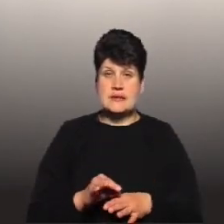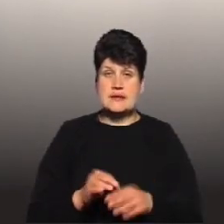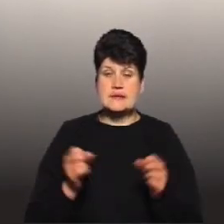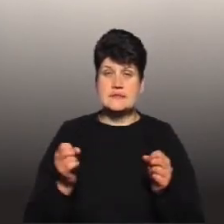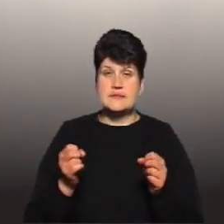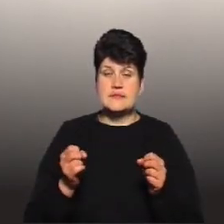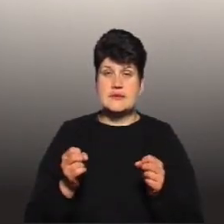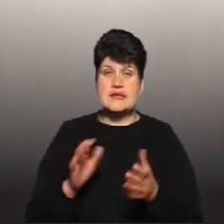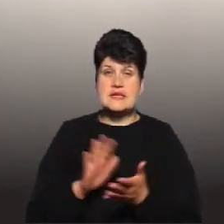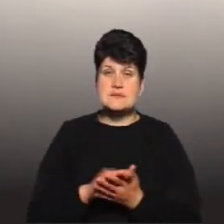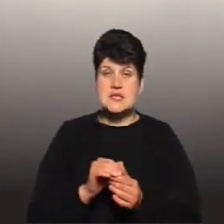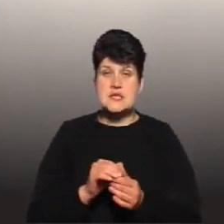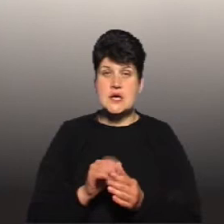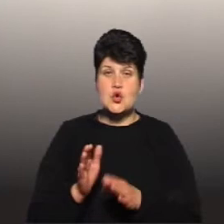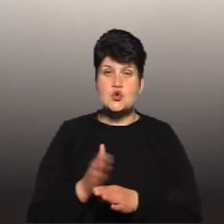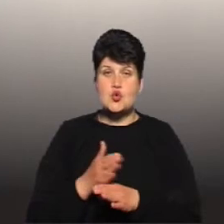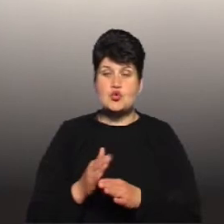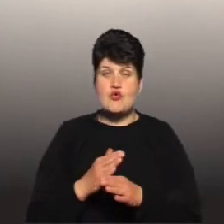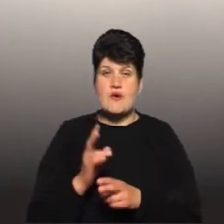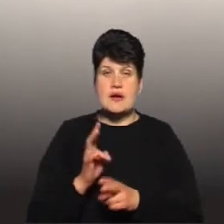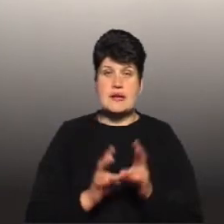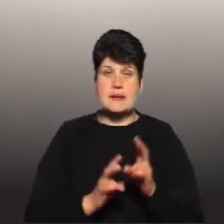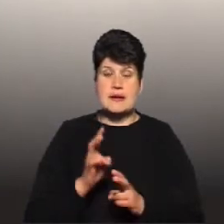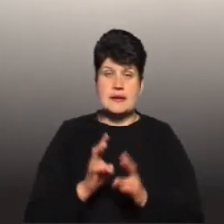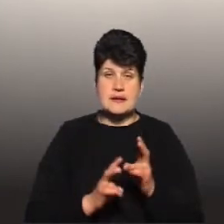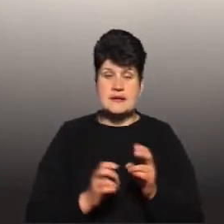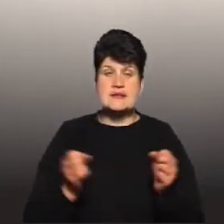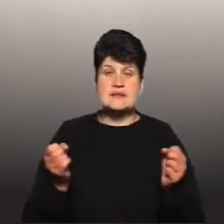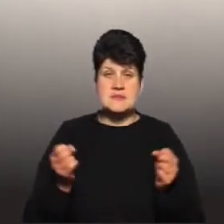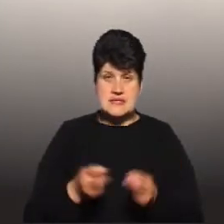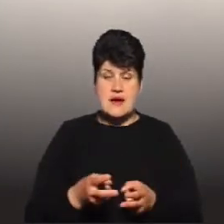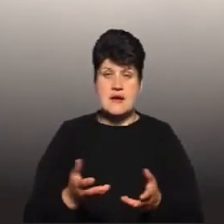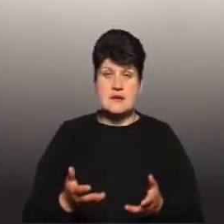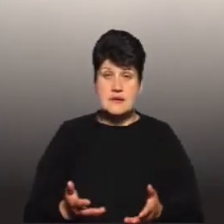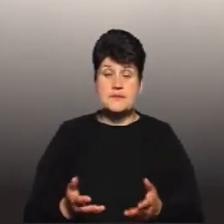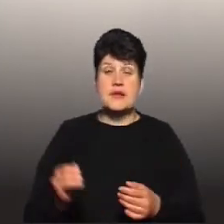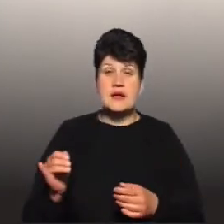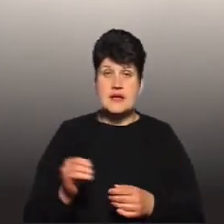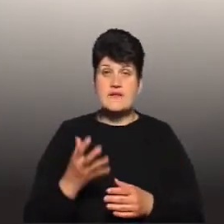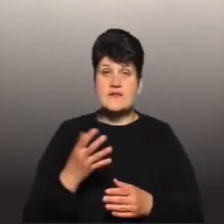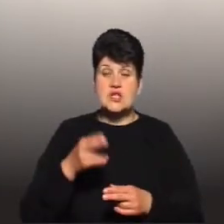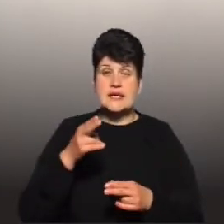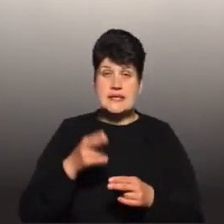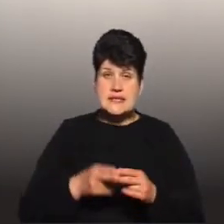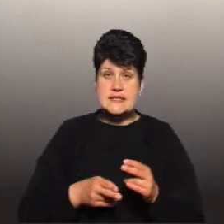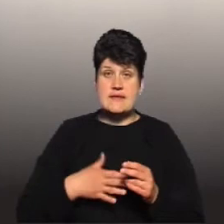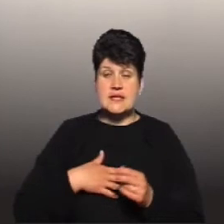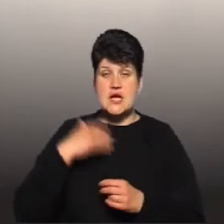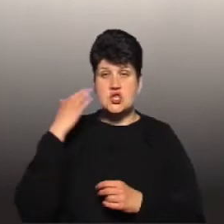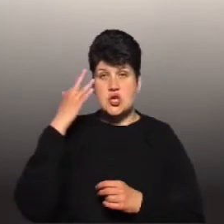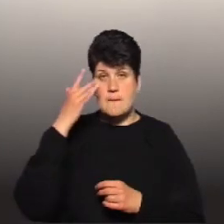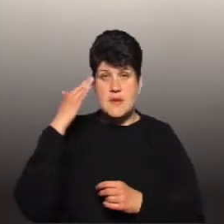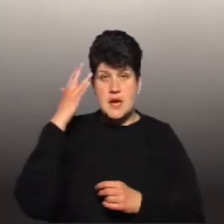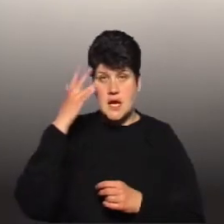сміттєсортувальних лініях, ну, на спеціальних комплексах. І кінцева наша мрія і напрям